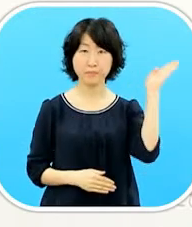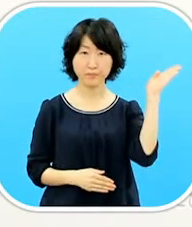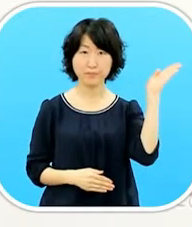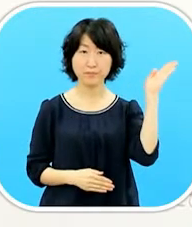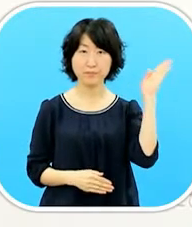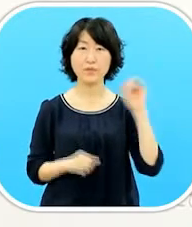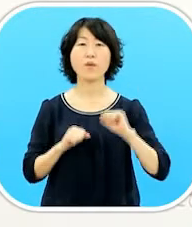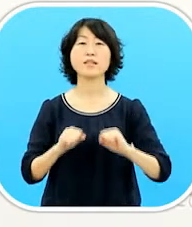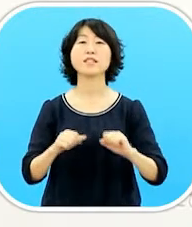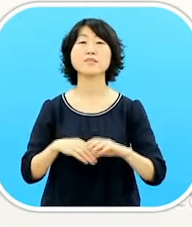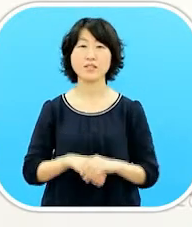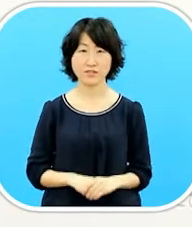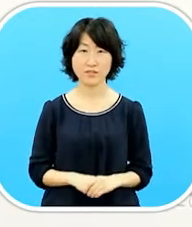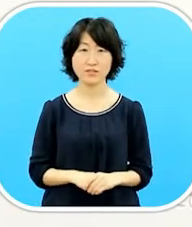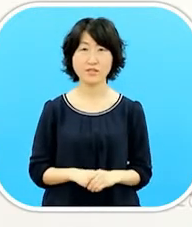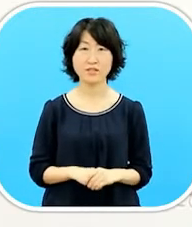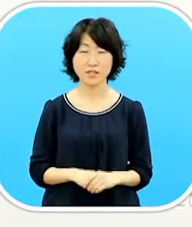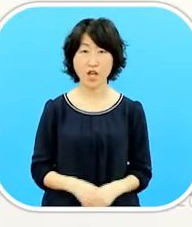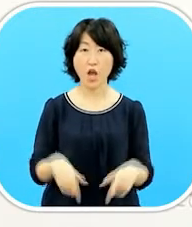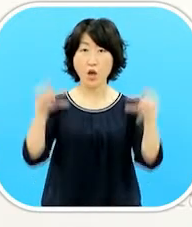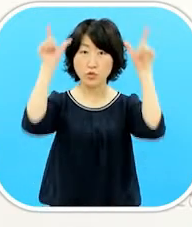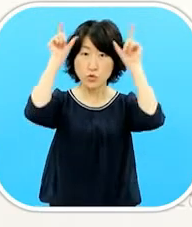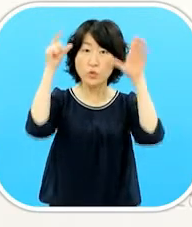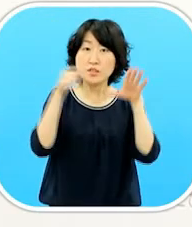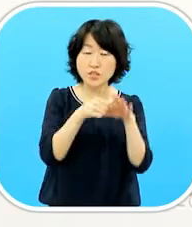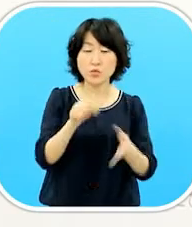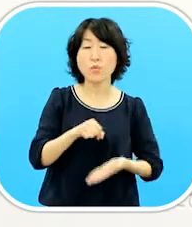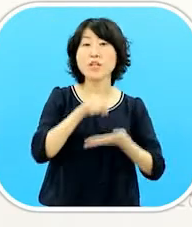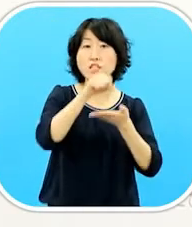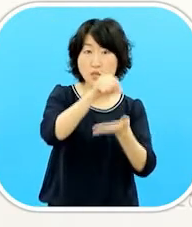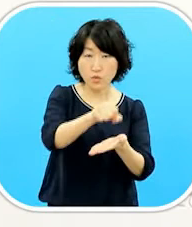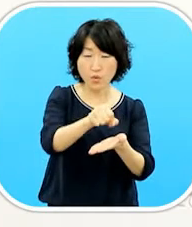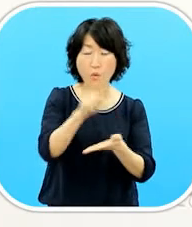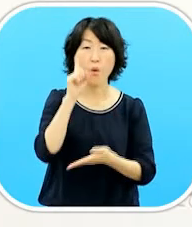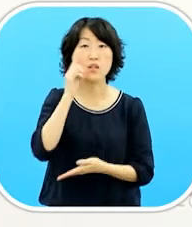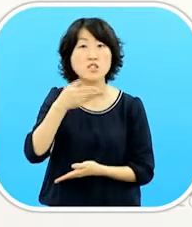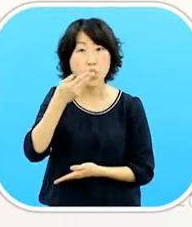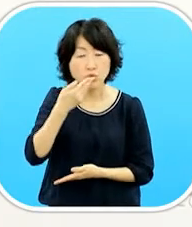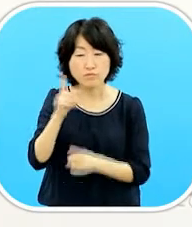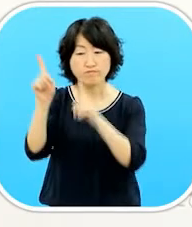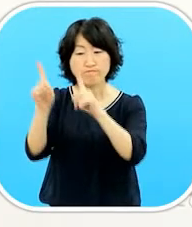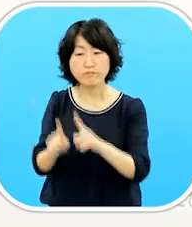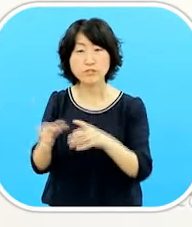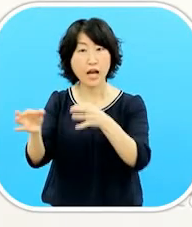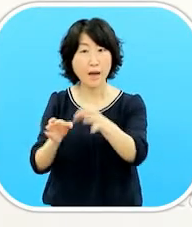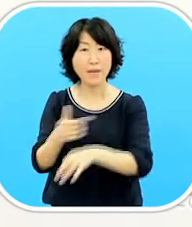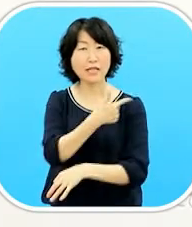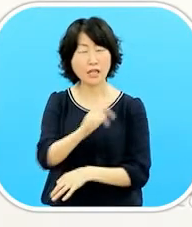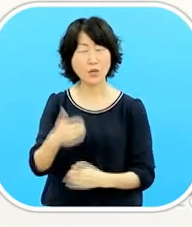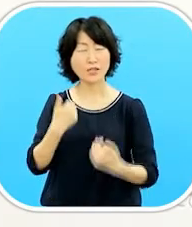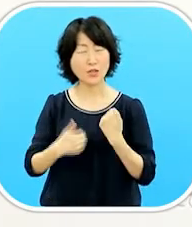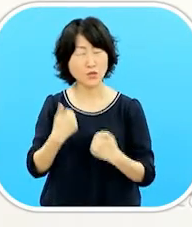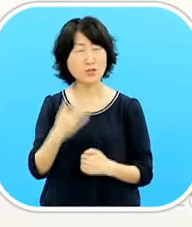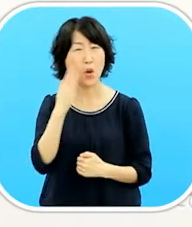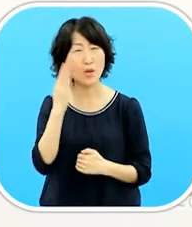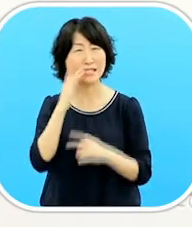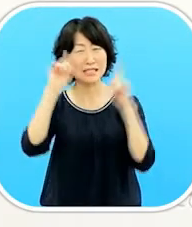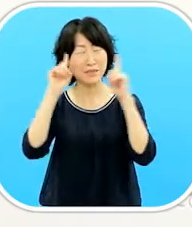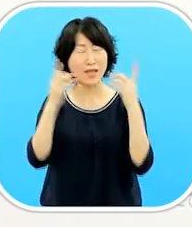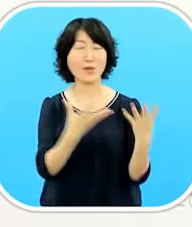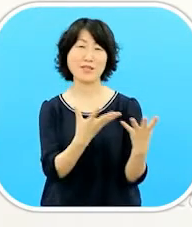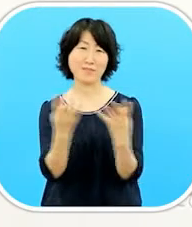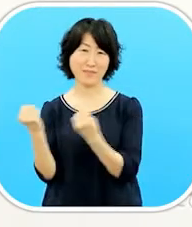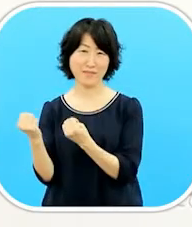。秋田県産牛肉のプレゼントや試食、特価販売をはじめ楽しくて美味しいイベントが盛りだくさんです